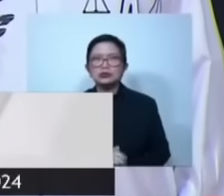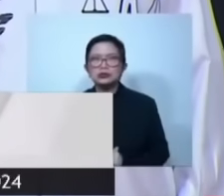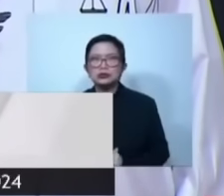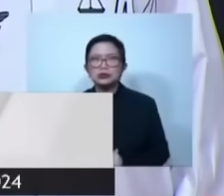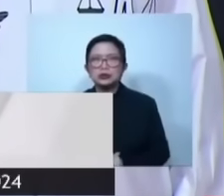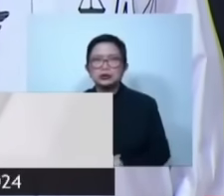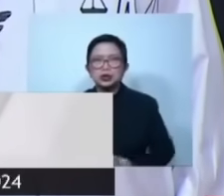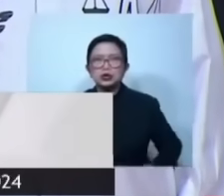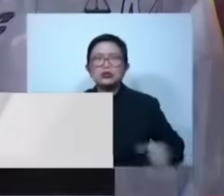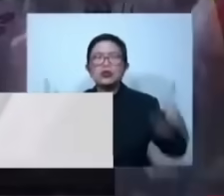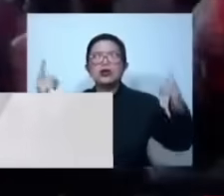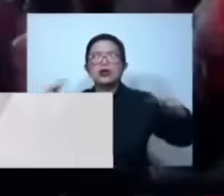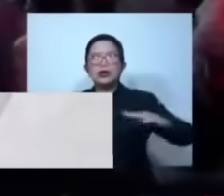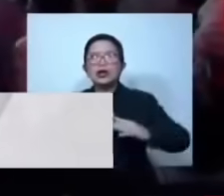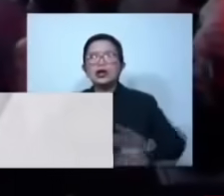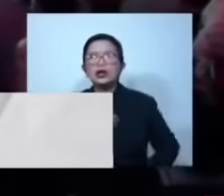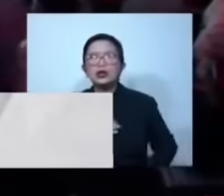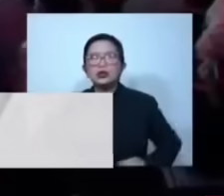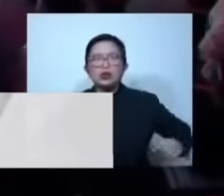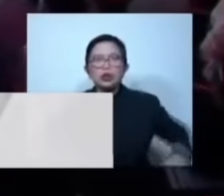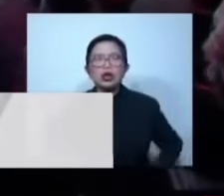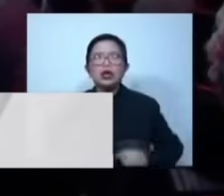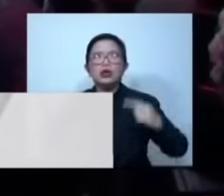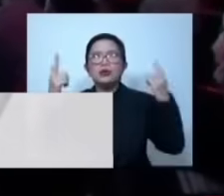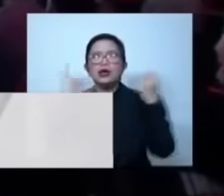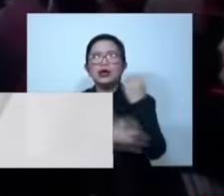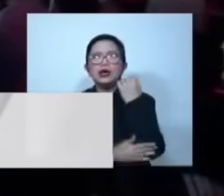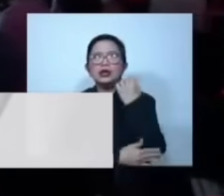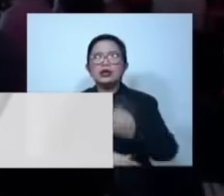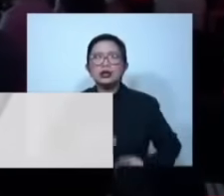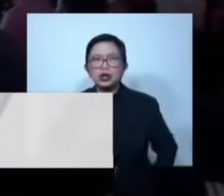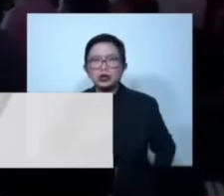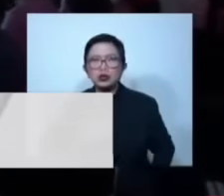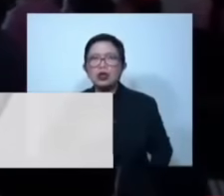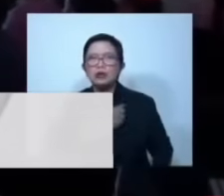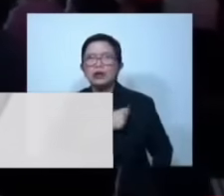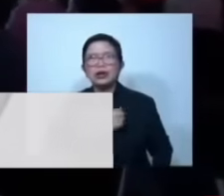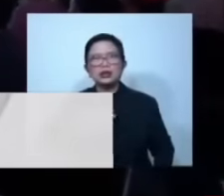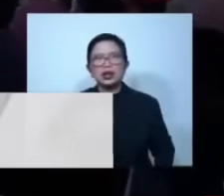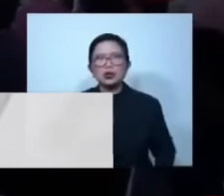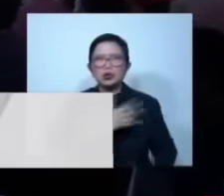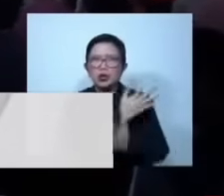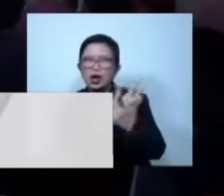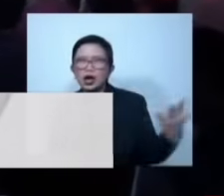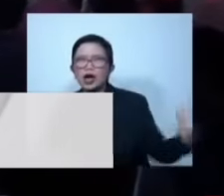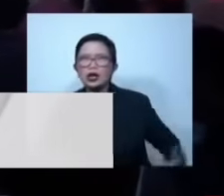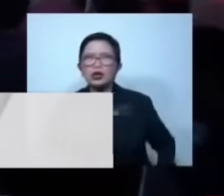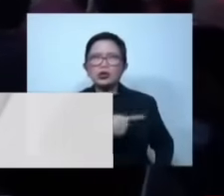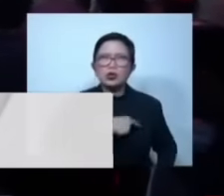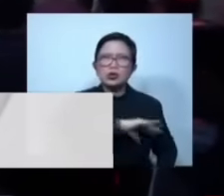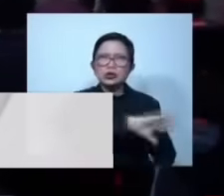bersatu Hiduplah tanahku hiduplah negeriku Bangsaku